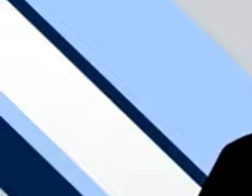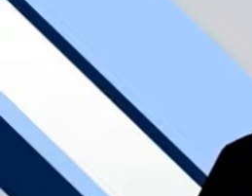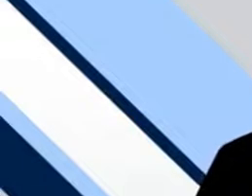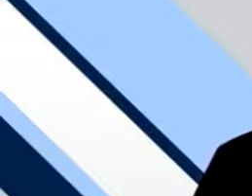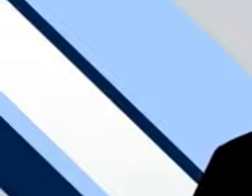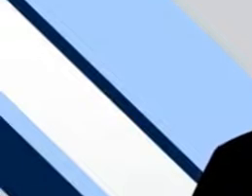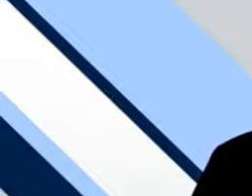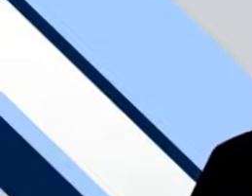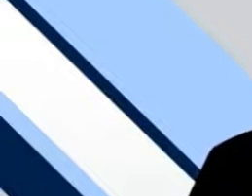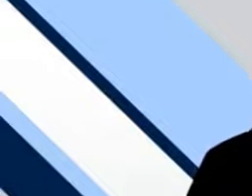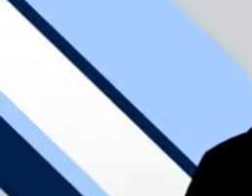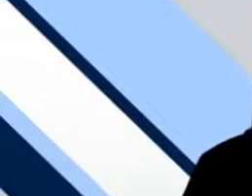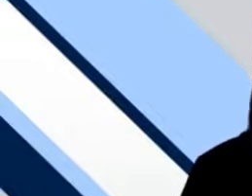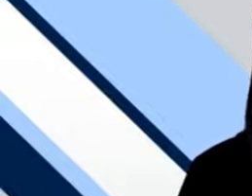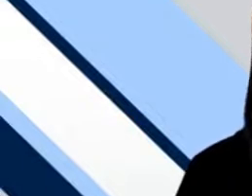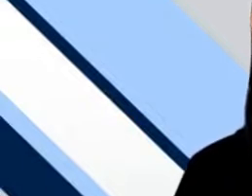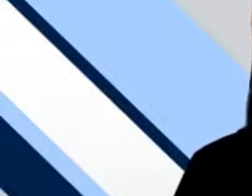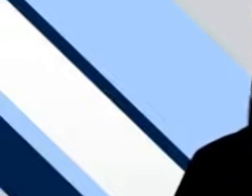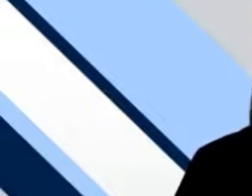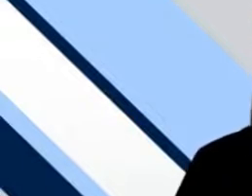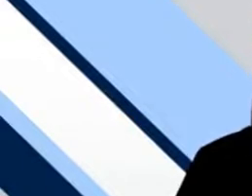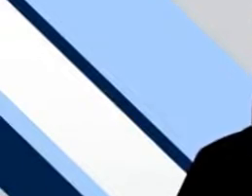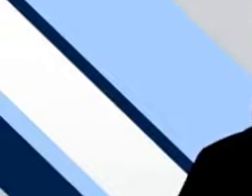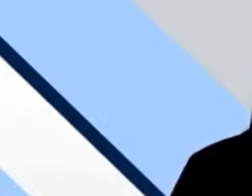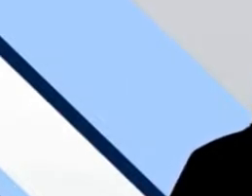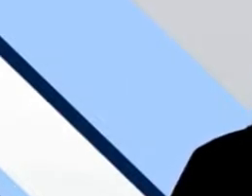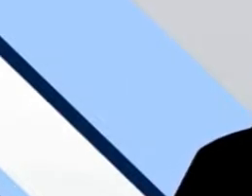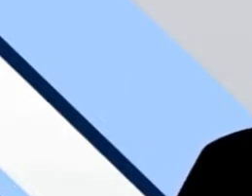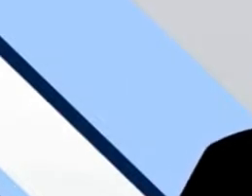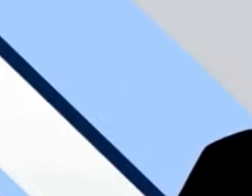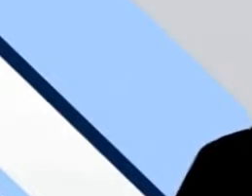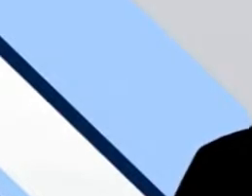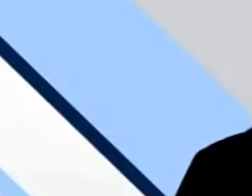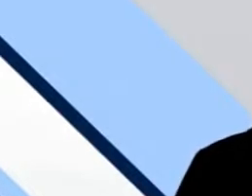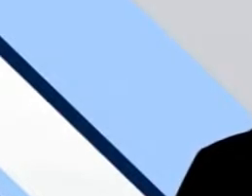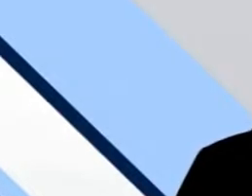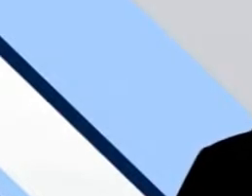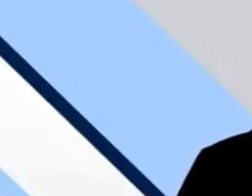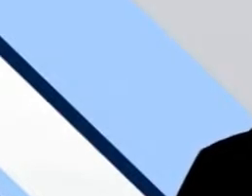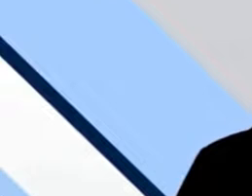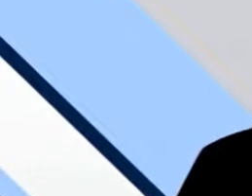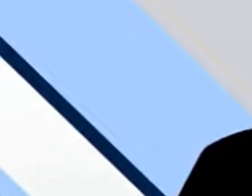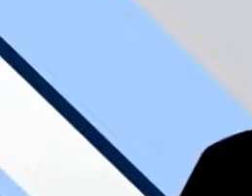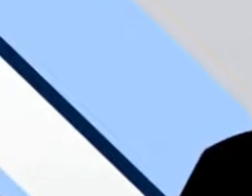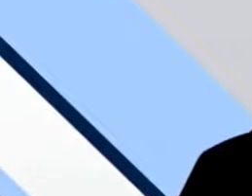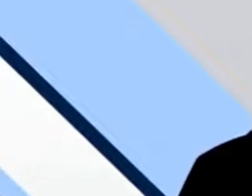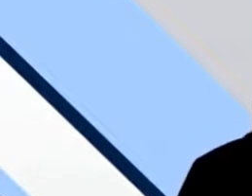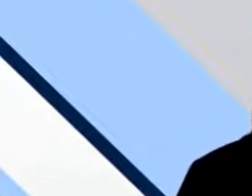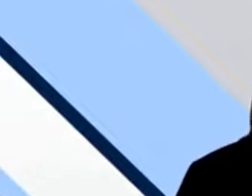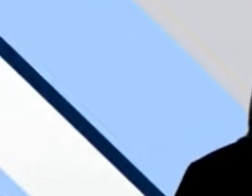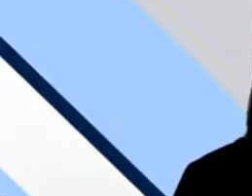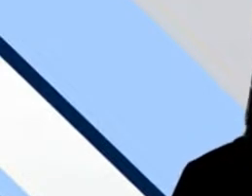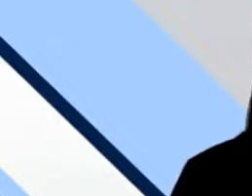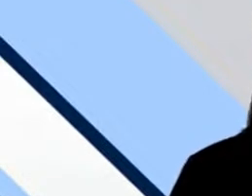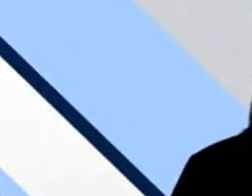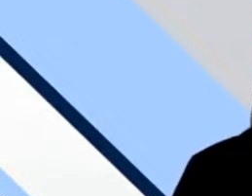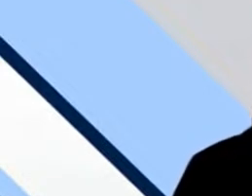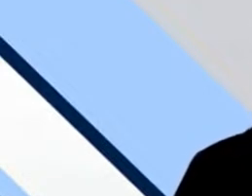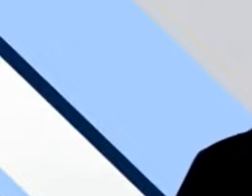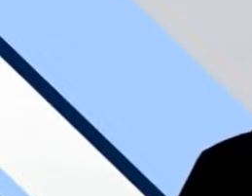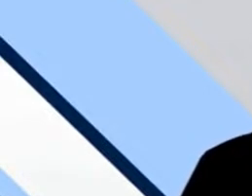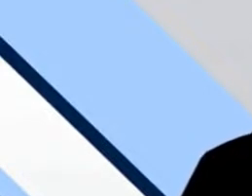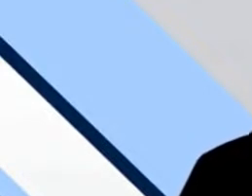katanungan patungkol sa special education. Kaya, subaybayan mula lunes hanggang biyernes